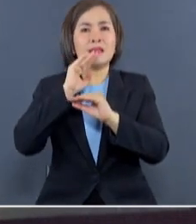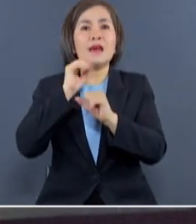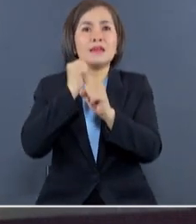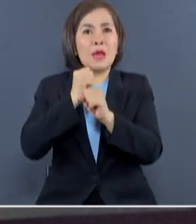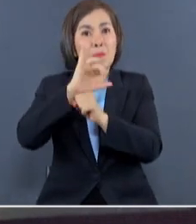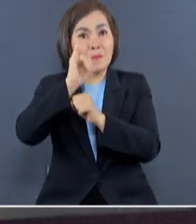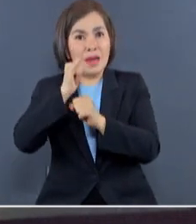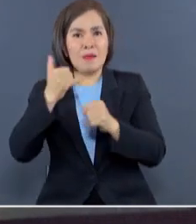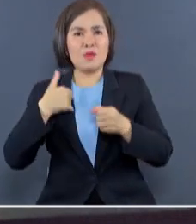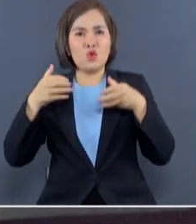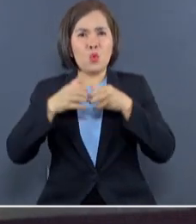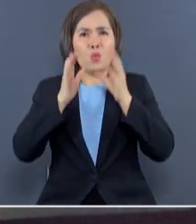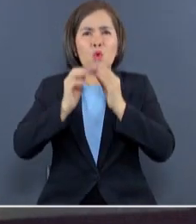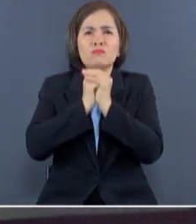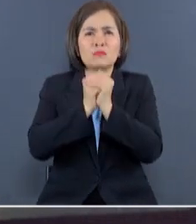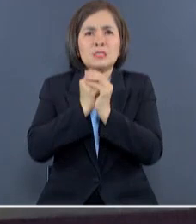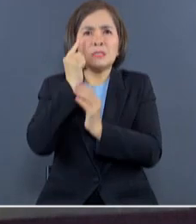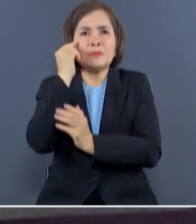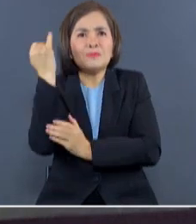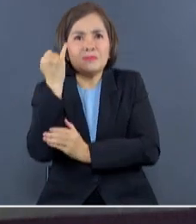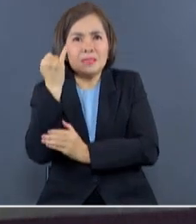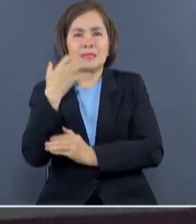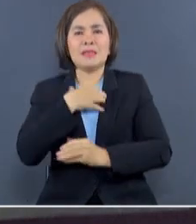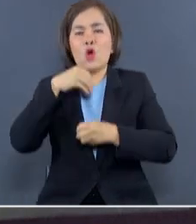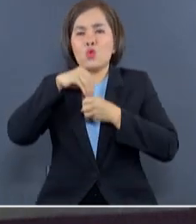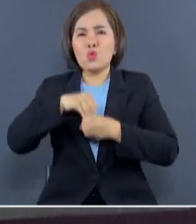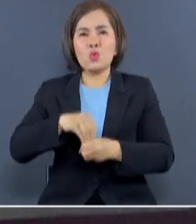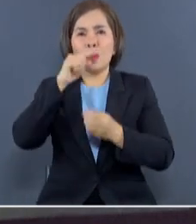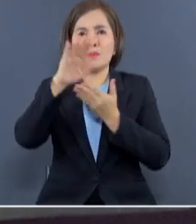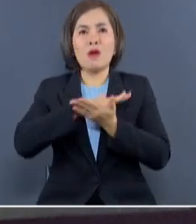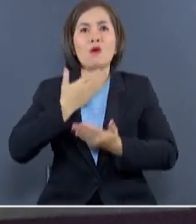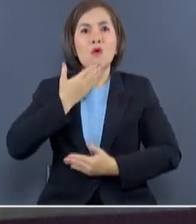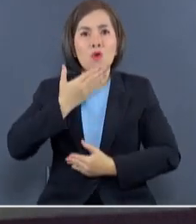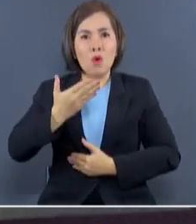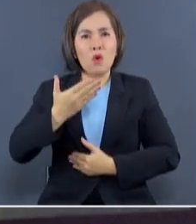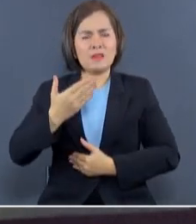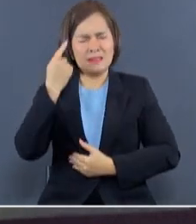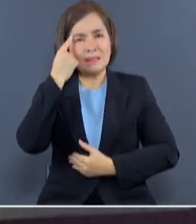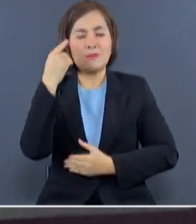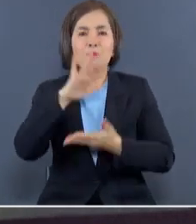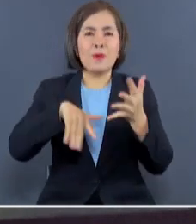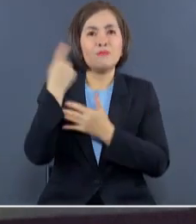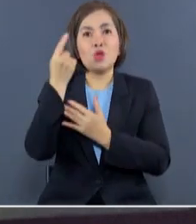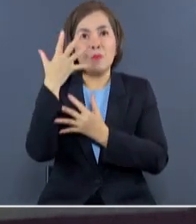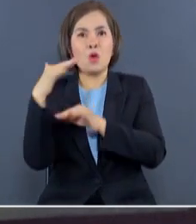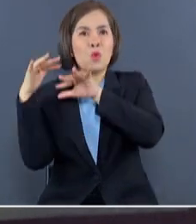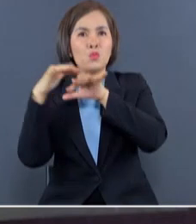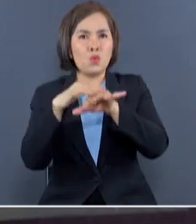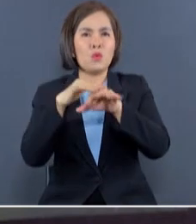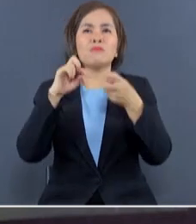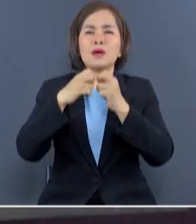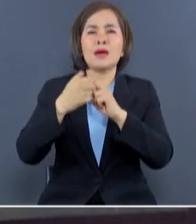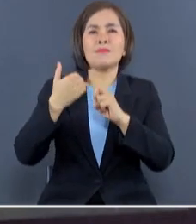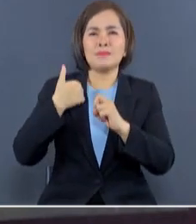ช่องให้คนที่คิดจะมาอยู่เมืองไทยที่ไม่ใช่นักท่องเที่ยวเข้ามามากกว่าปีก่